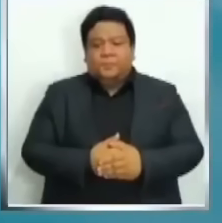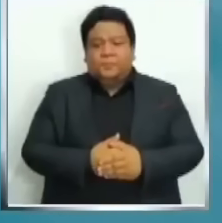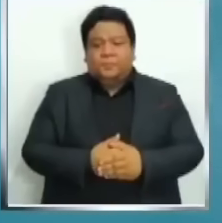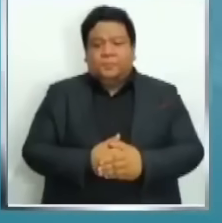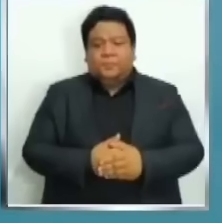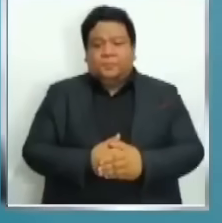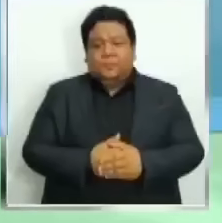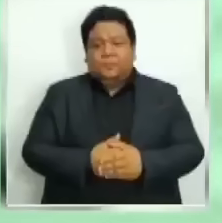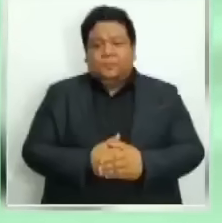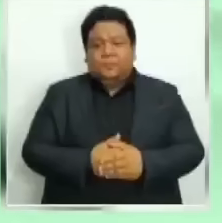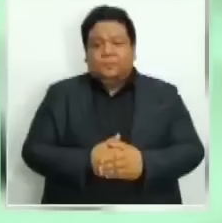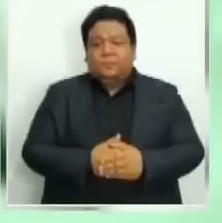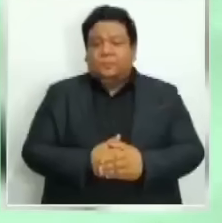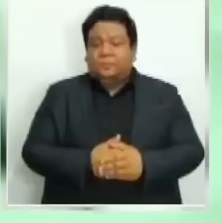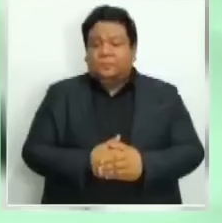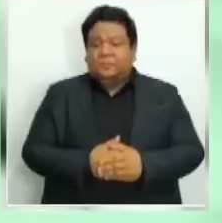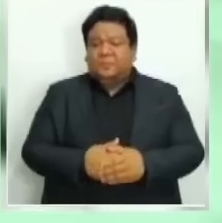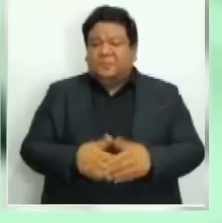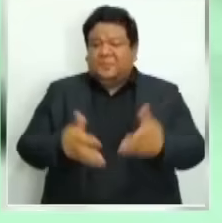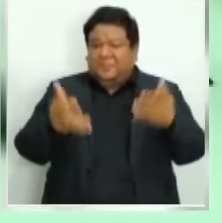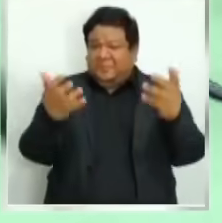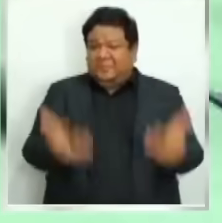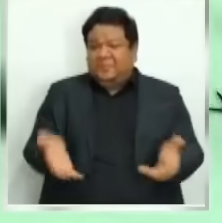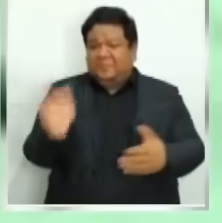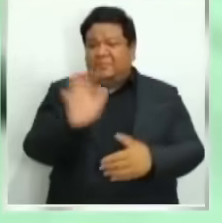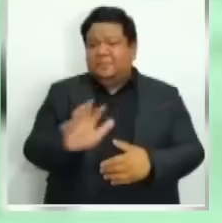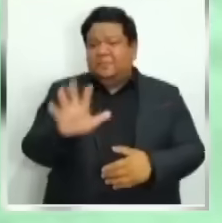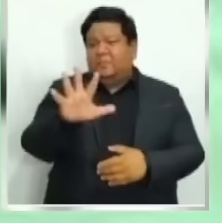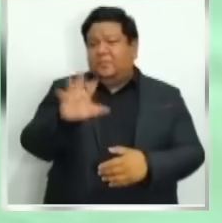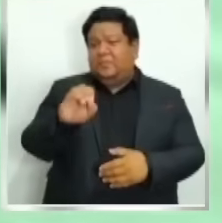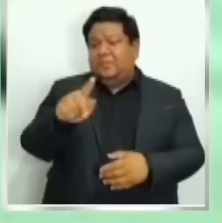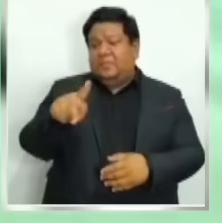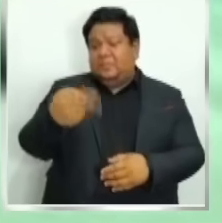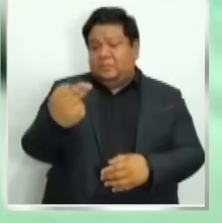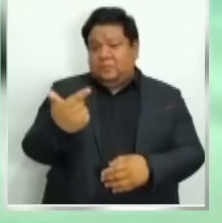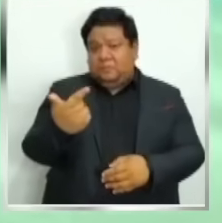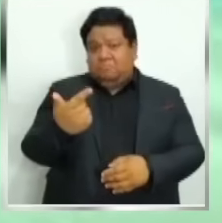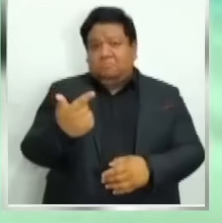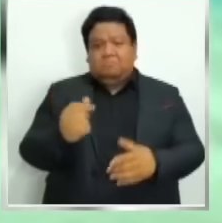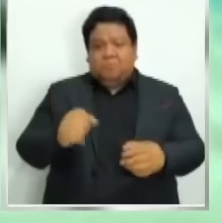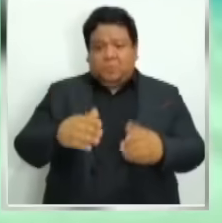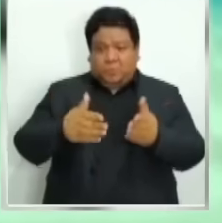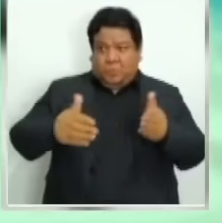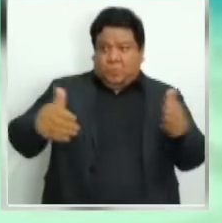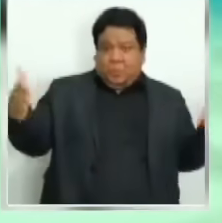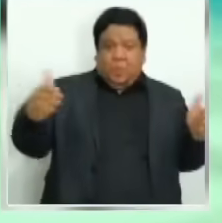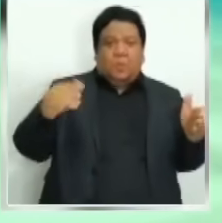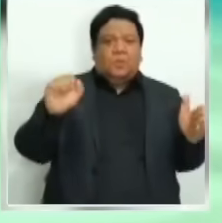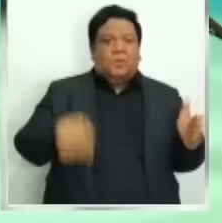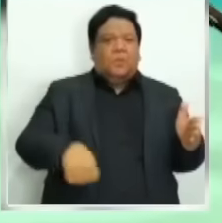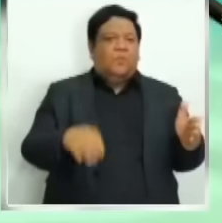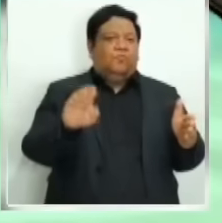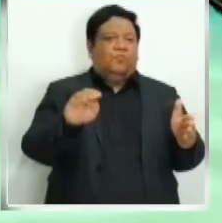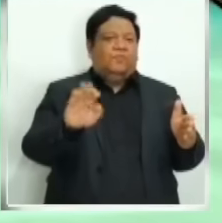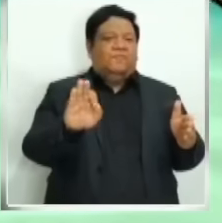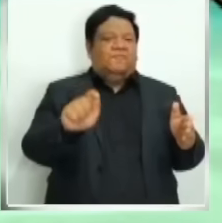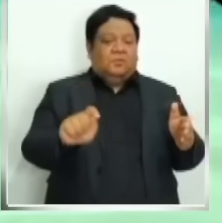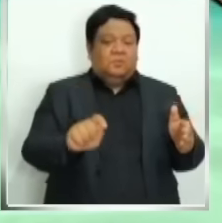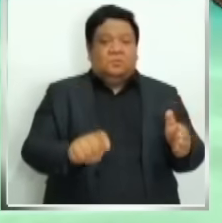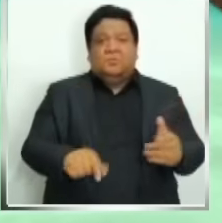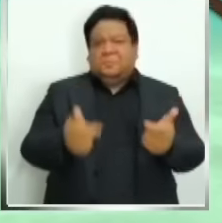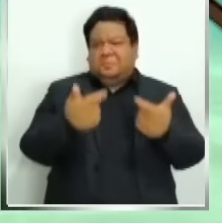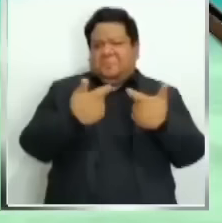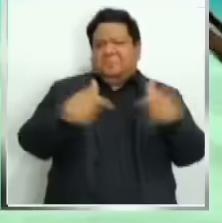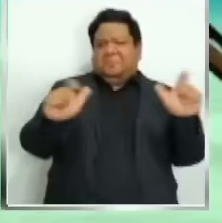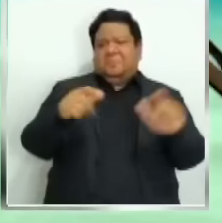Sa bigat nitong nasa 50 kilos at arm span na maaaring umabot ng 14 feet, ang giant Pacific octopus ang tinuturing na pinakamalaking